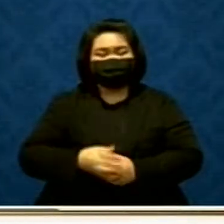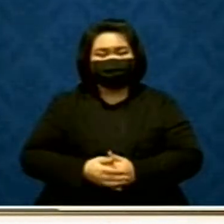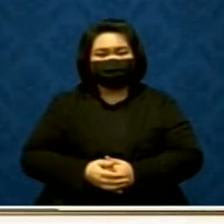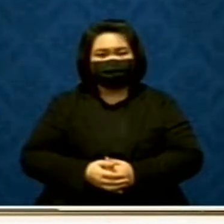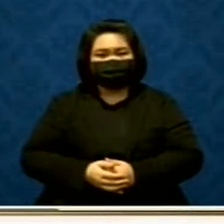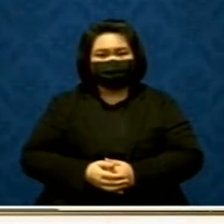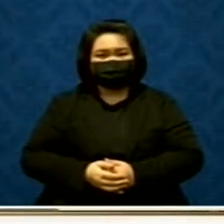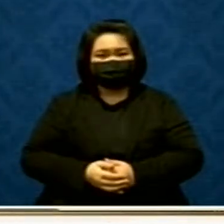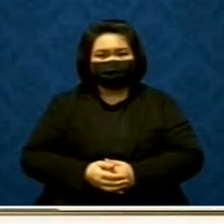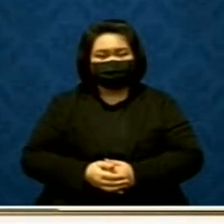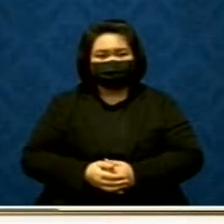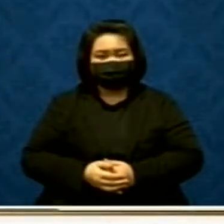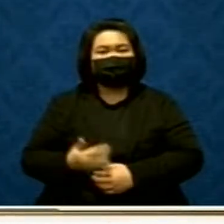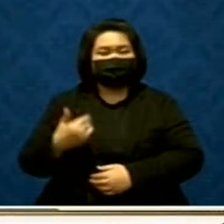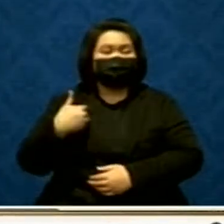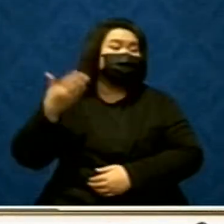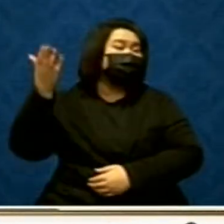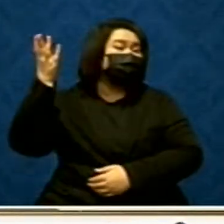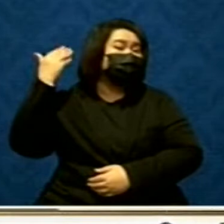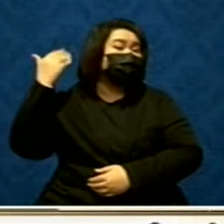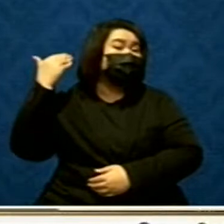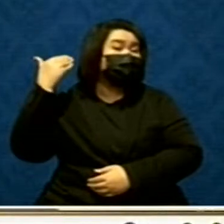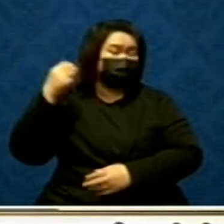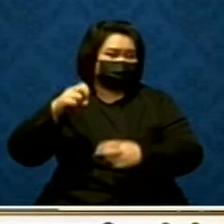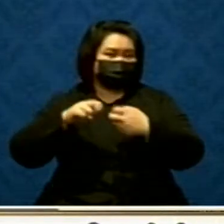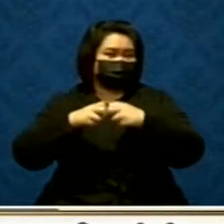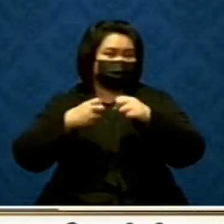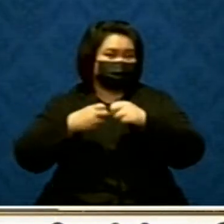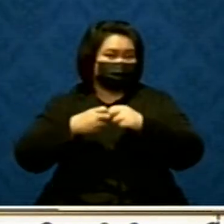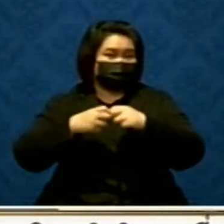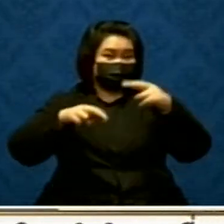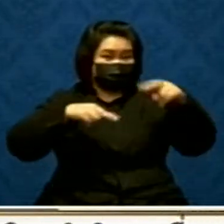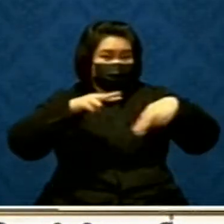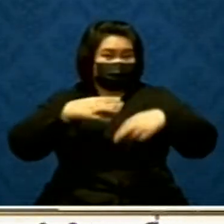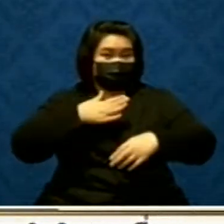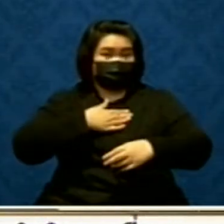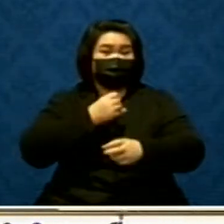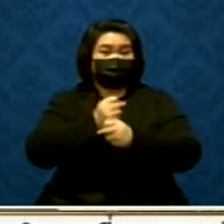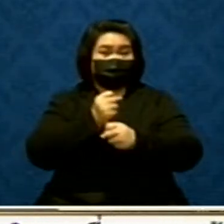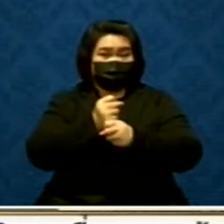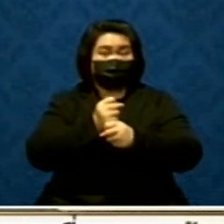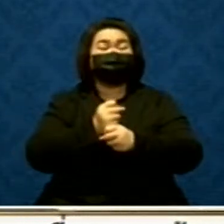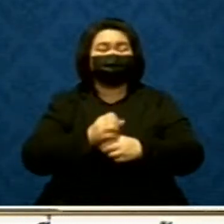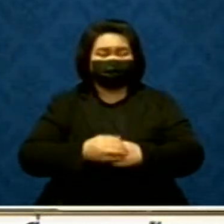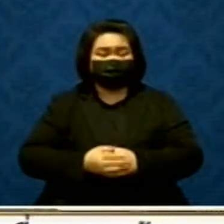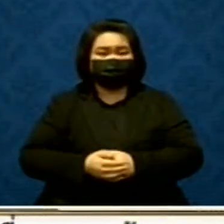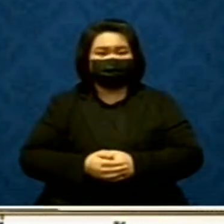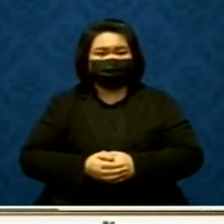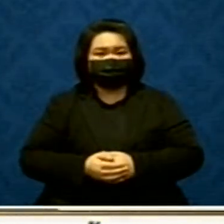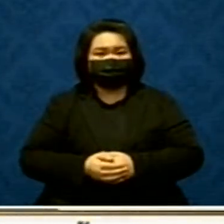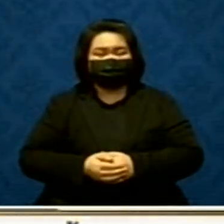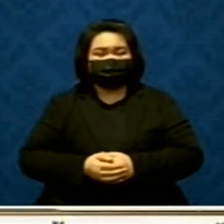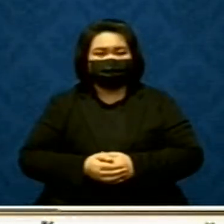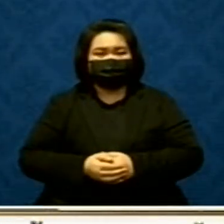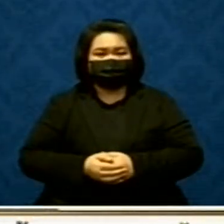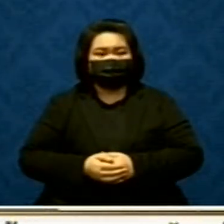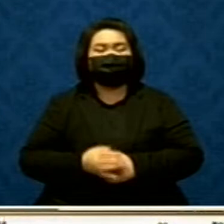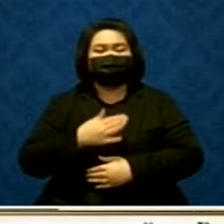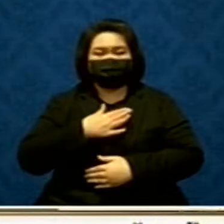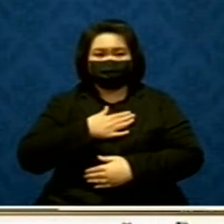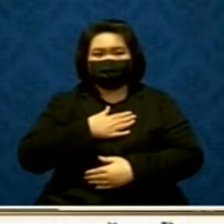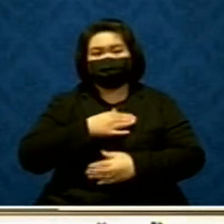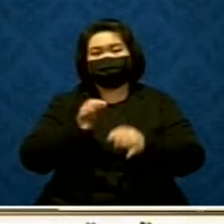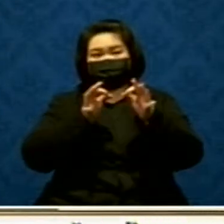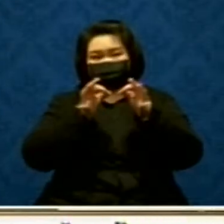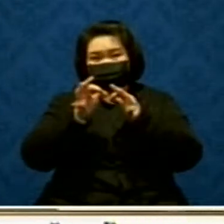ไม่ไว้วางใจผมในเมื่อวานนี้นะครับผมขออนุญาตเรียนท่านประธานผ่านไปยังท่านสมาชิก